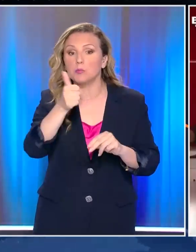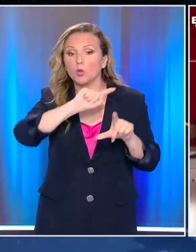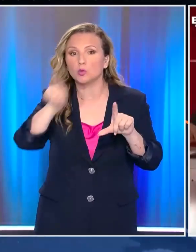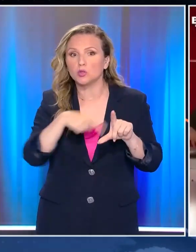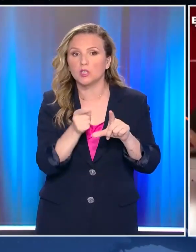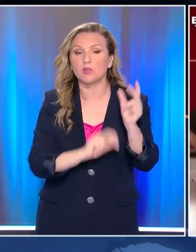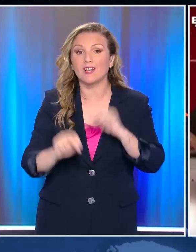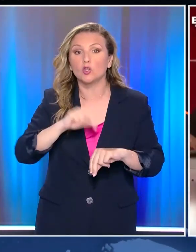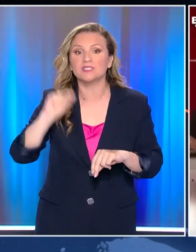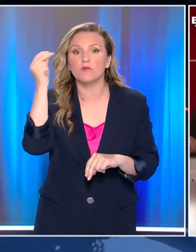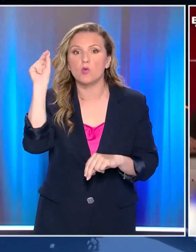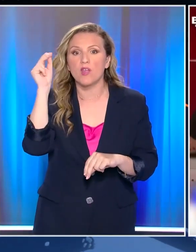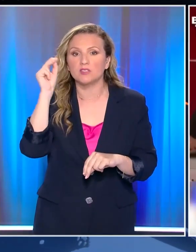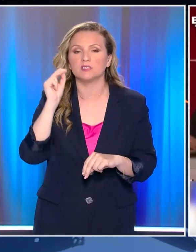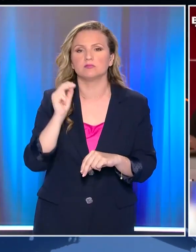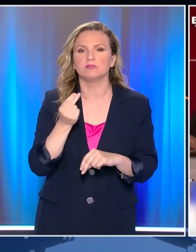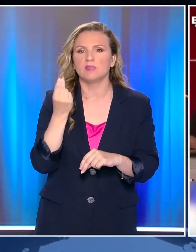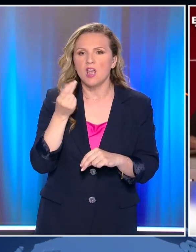Υπότιτλοι AUTHORWAVE